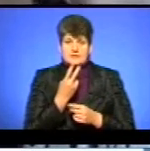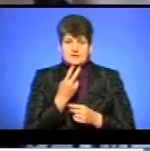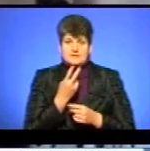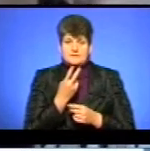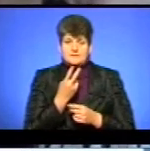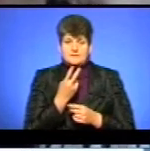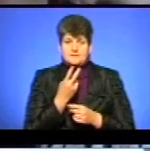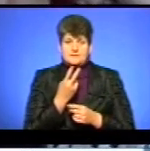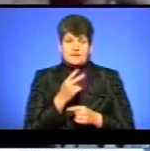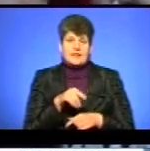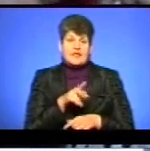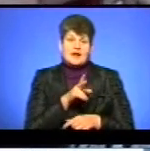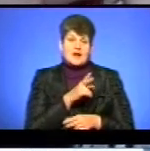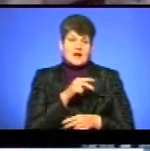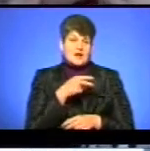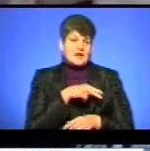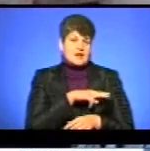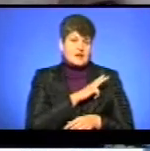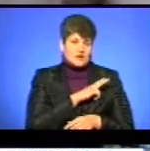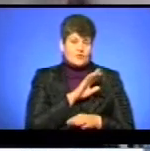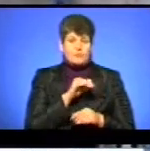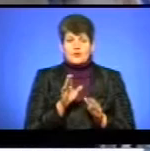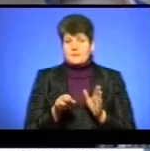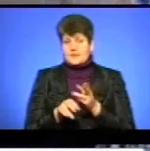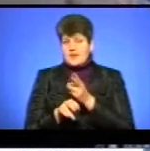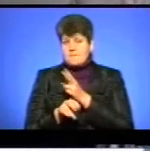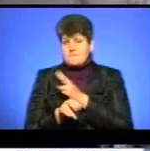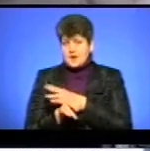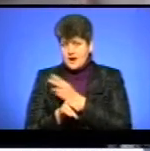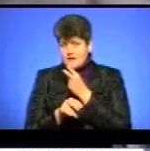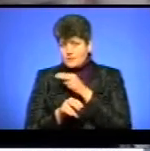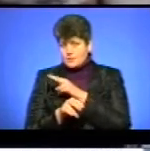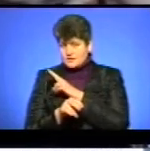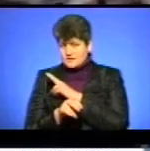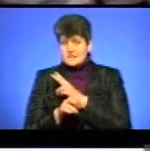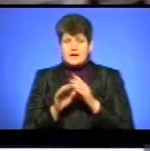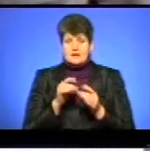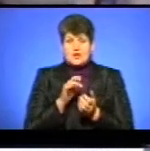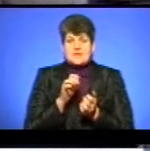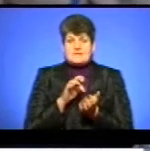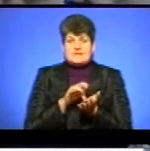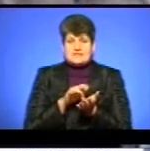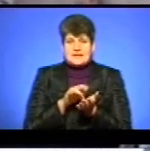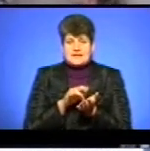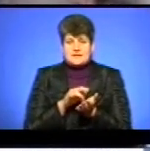направо, наліво, потім направо, знов наліво, дійшовши до середини